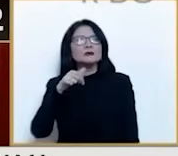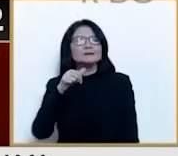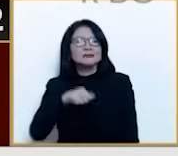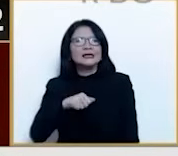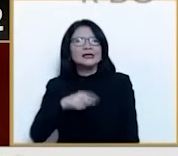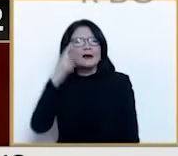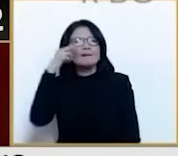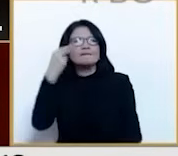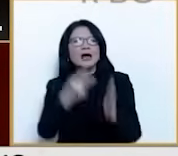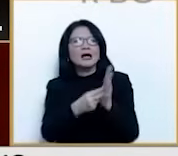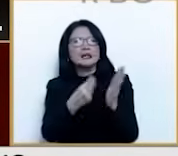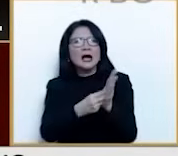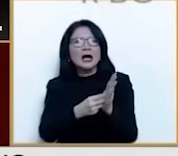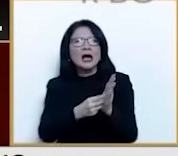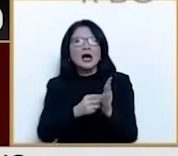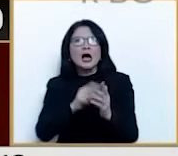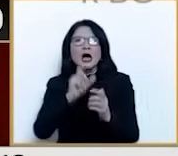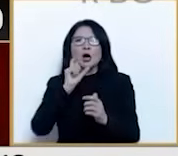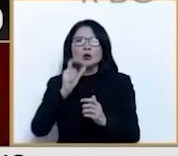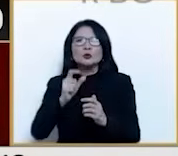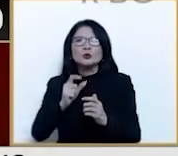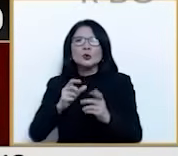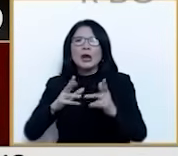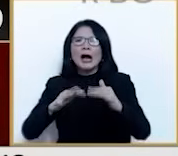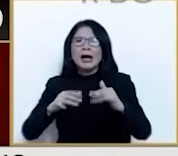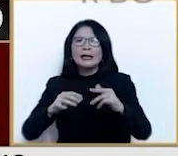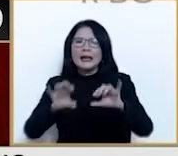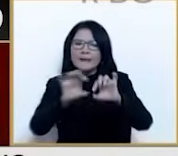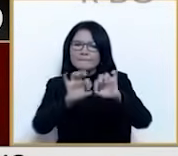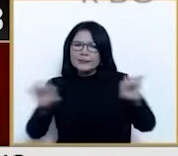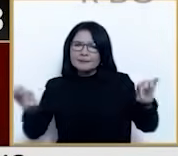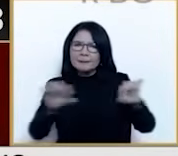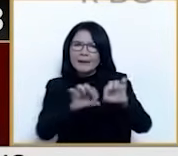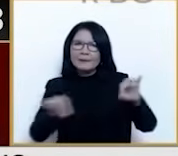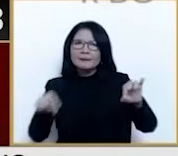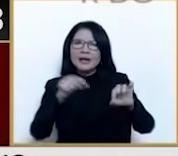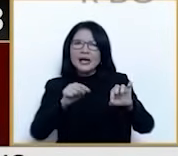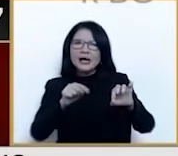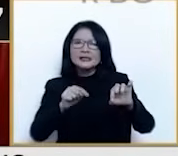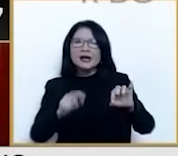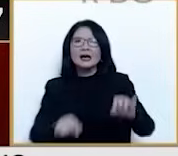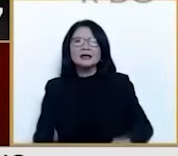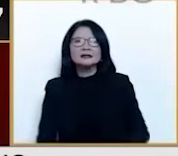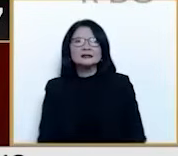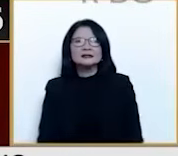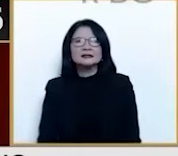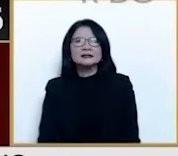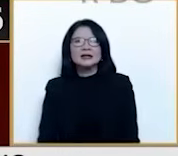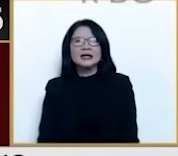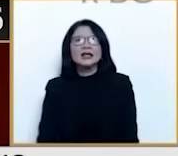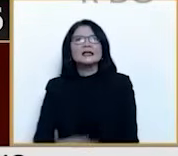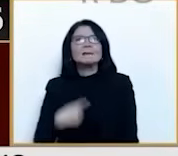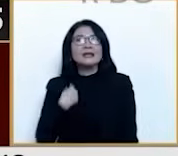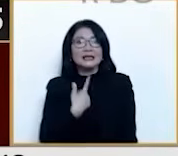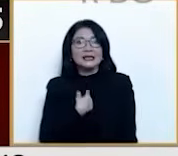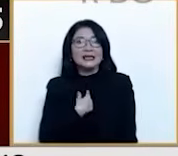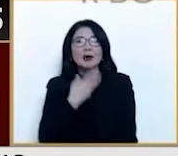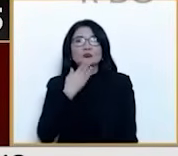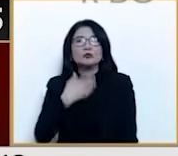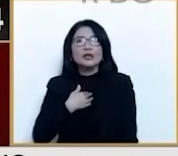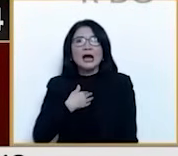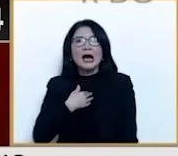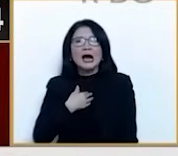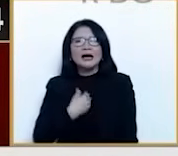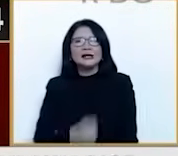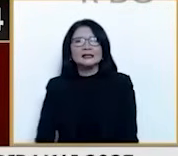sebuah fakta untuk suplai yang cukup. Tinggal pipanisasinya aja. Tapi pasangan Ridho ada satu inovasi,